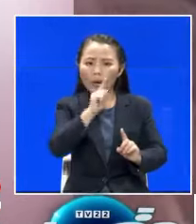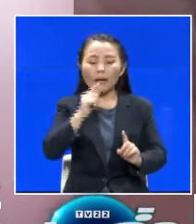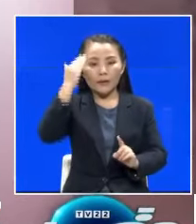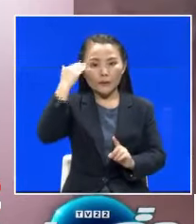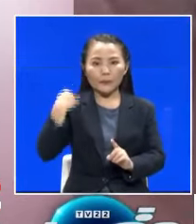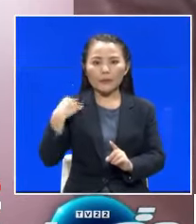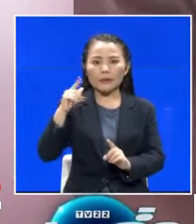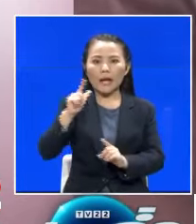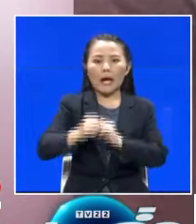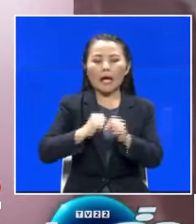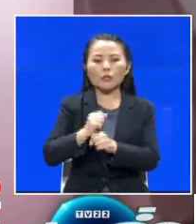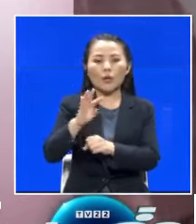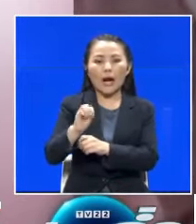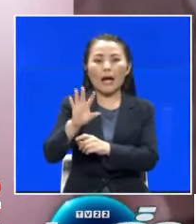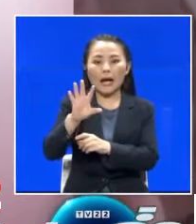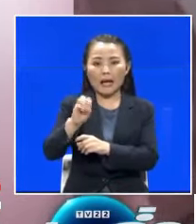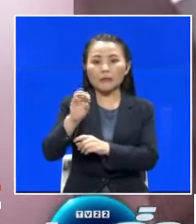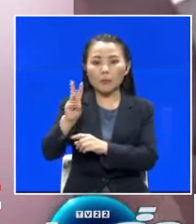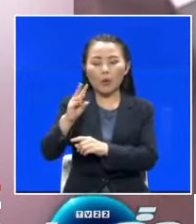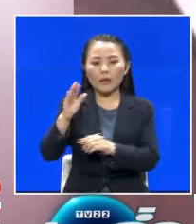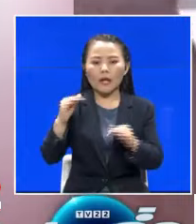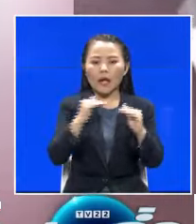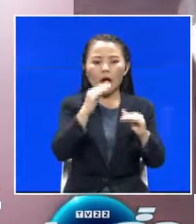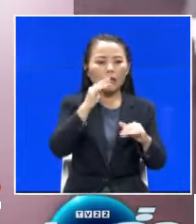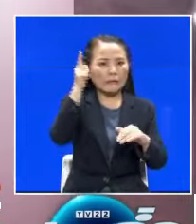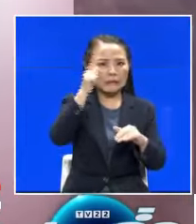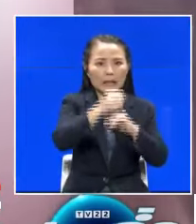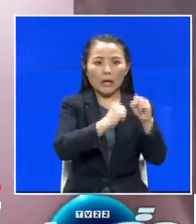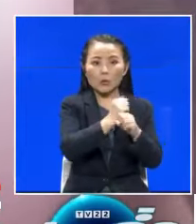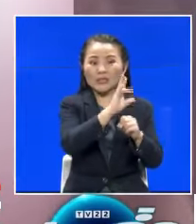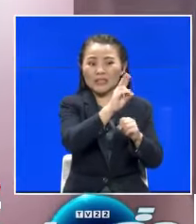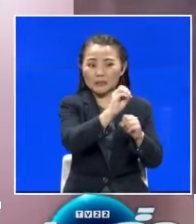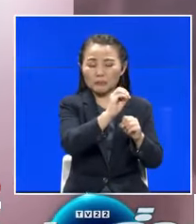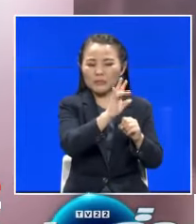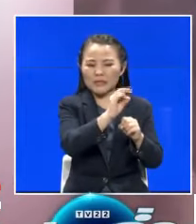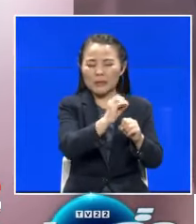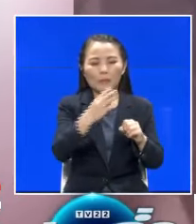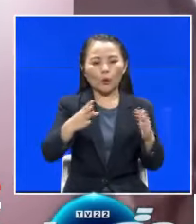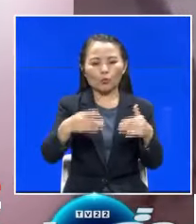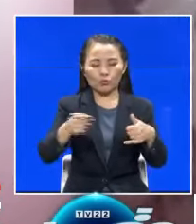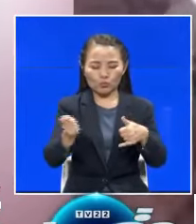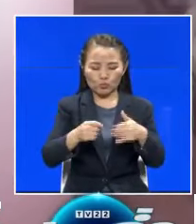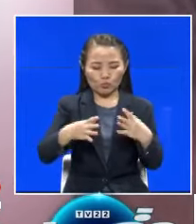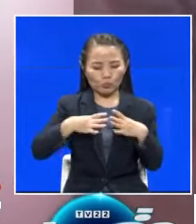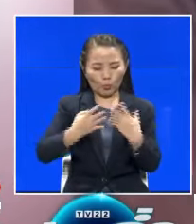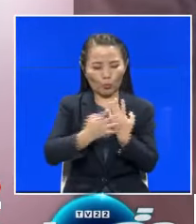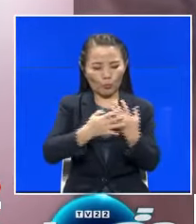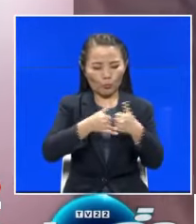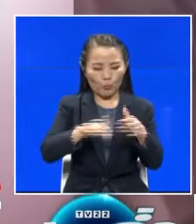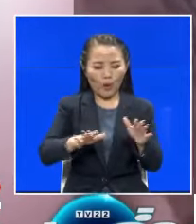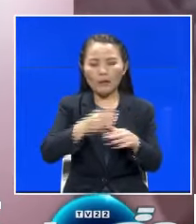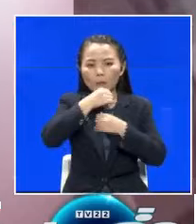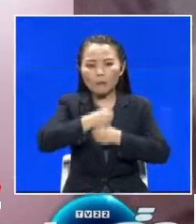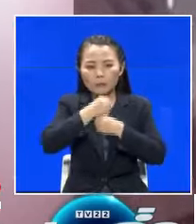ยิ่งลักษณ์อายุแค่56ปียังไม่ถึง70ปีเหมือนกับพี่ชายนะคะ ค่ะ ไม่สามารถพักโทษเพราะเหตุสูงวัยได้แต่